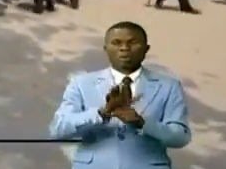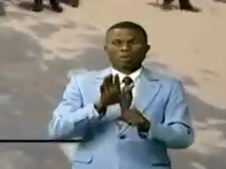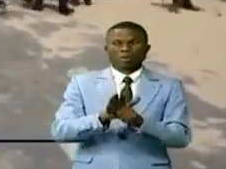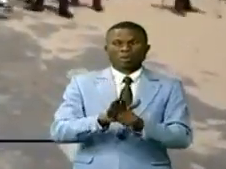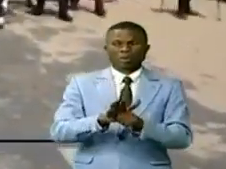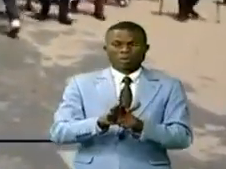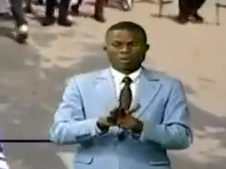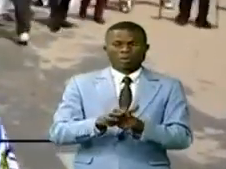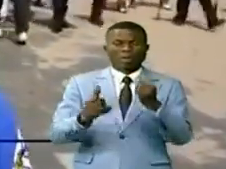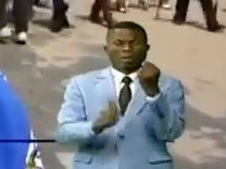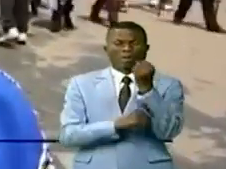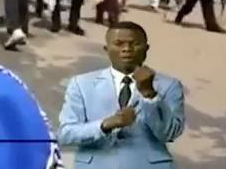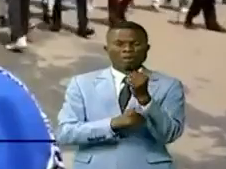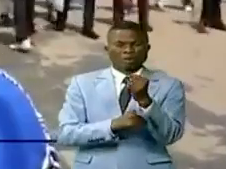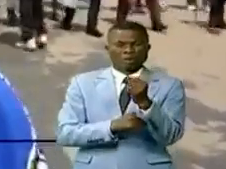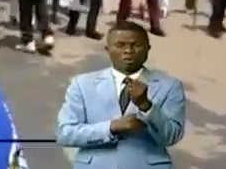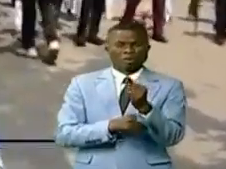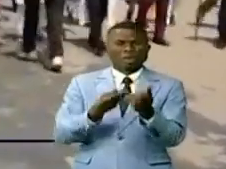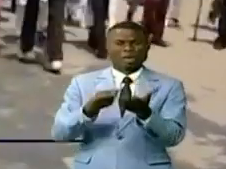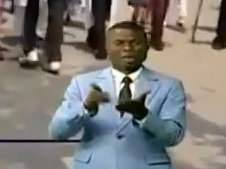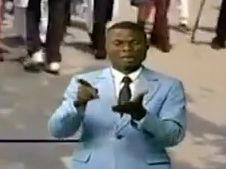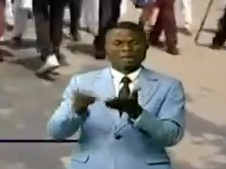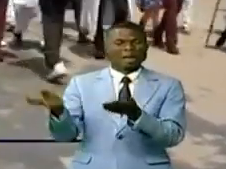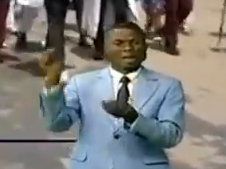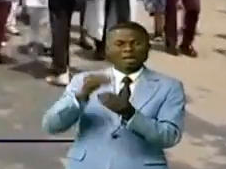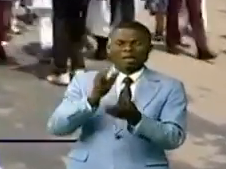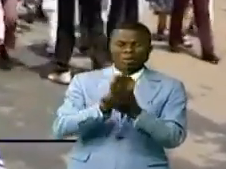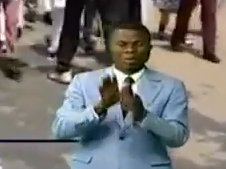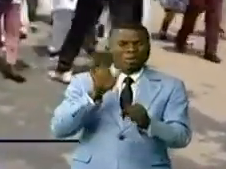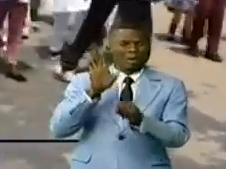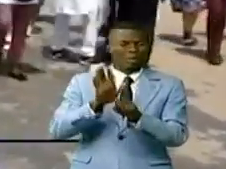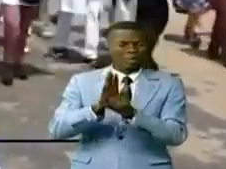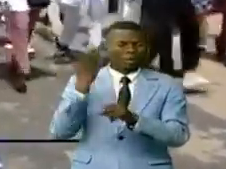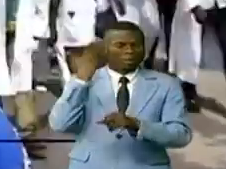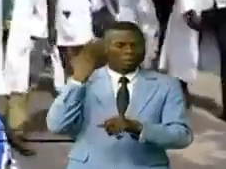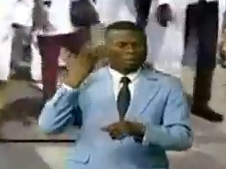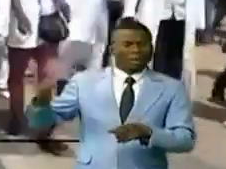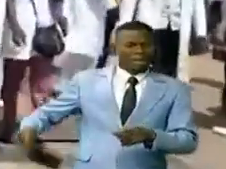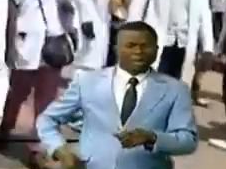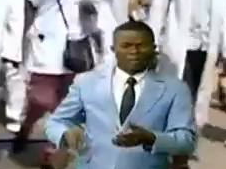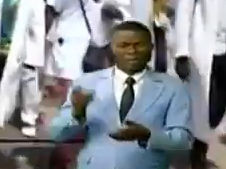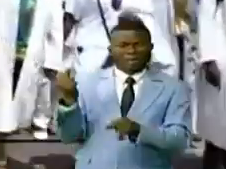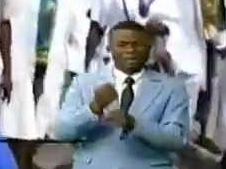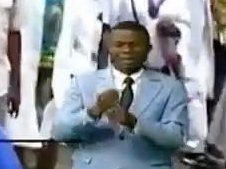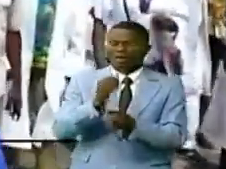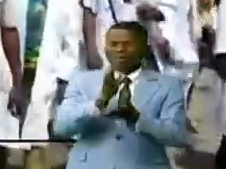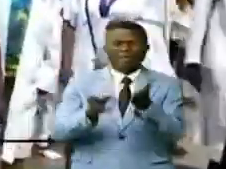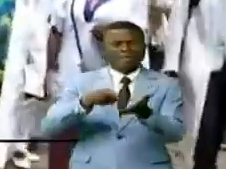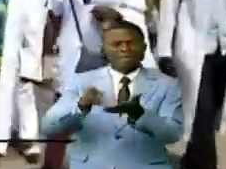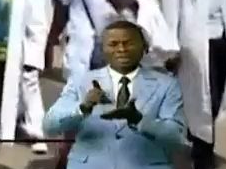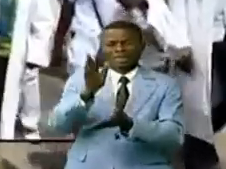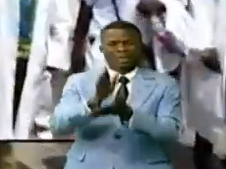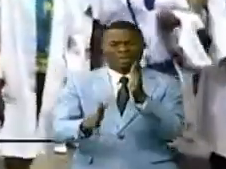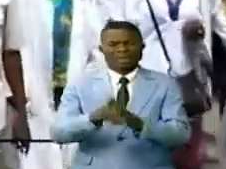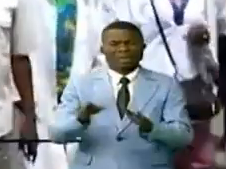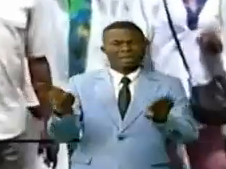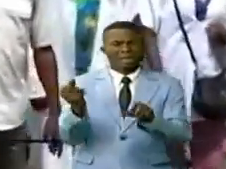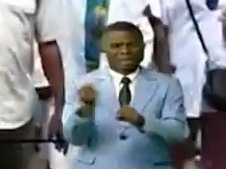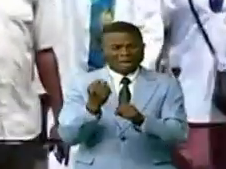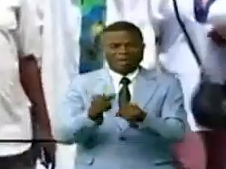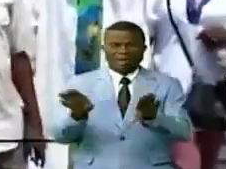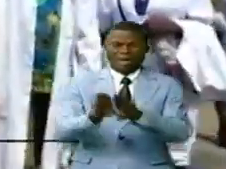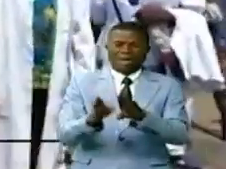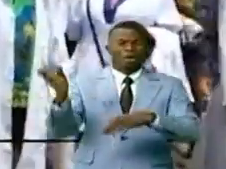voyez ici n'ont pas de prime de risque, beaucoup d'infirmiers n'ont pas de salaire, travaillent jour et nuit, n'ont pas de salaire, raison